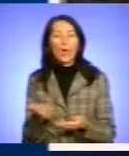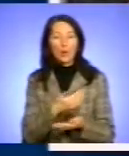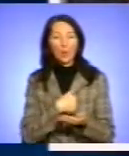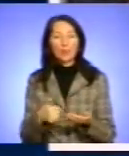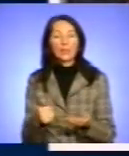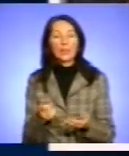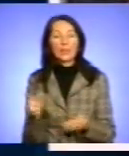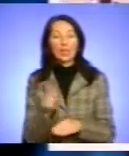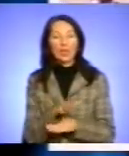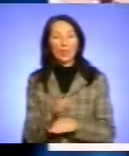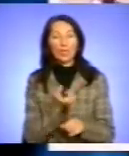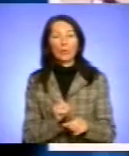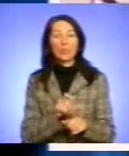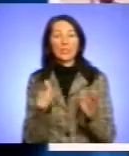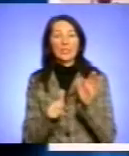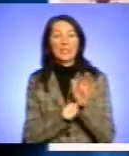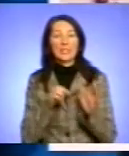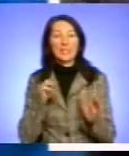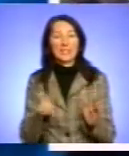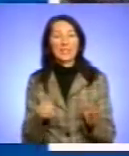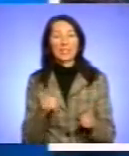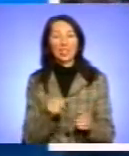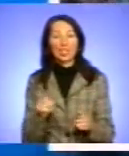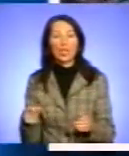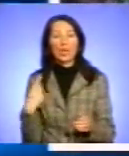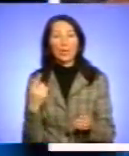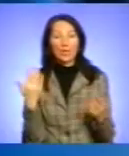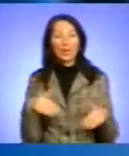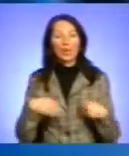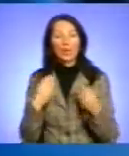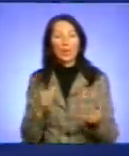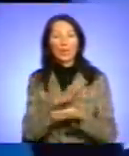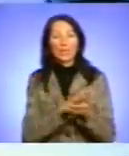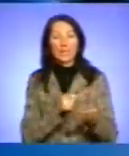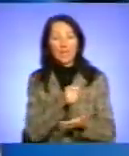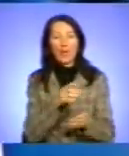Більше 6 тисяч жителів області вже подали заяви на отримання субсидій.